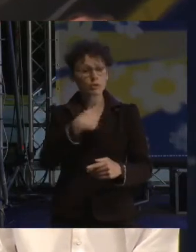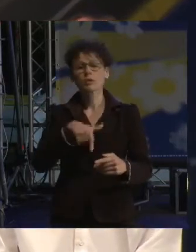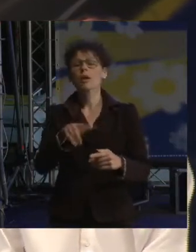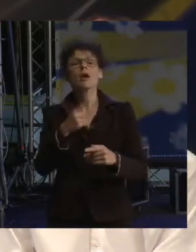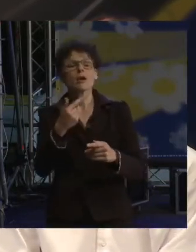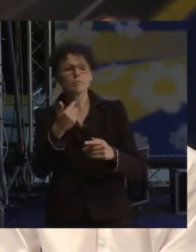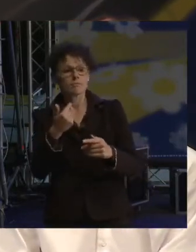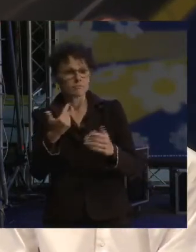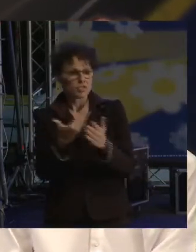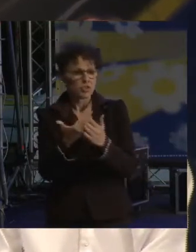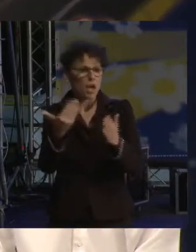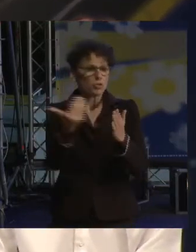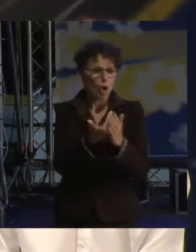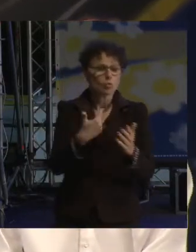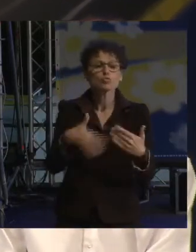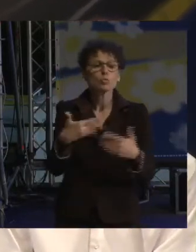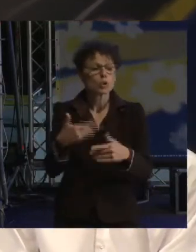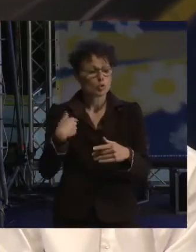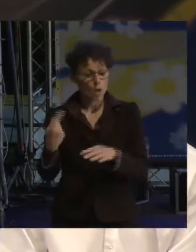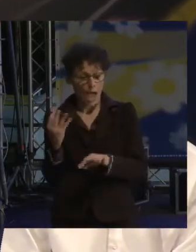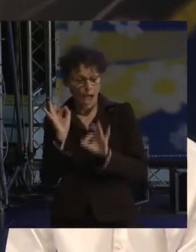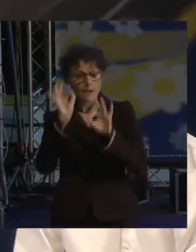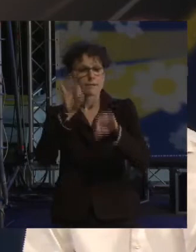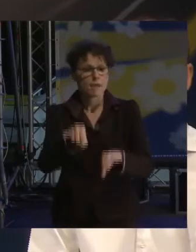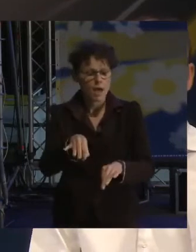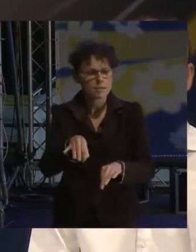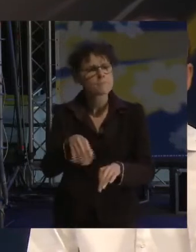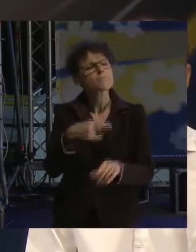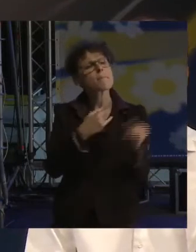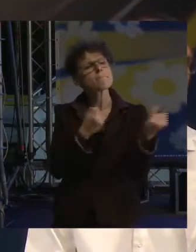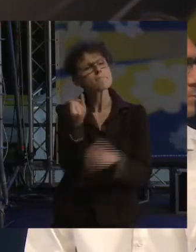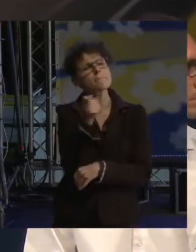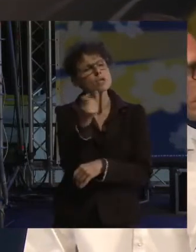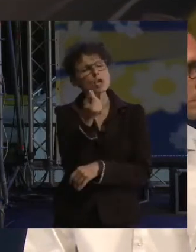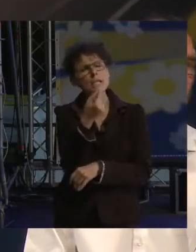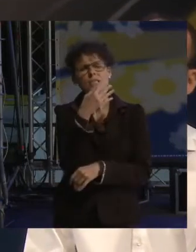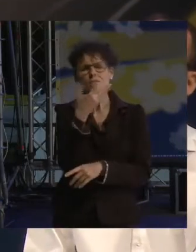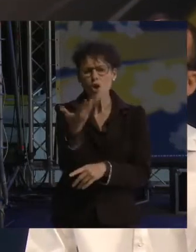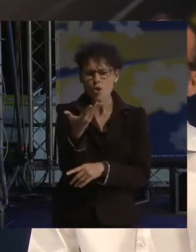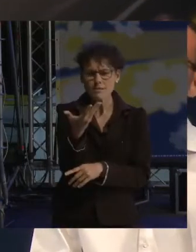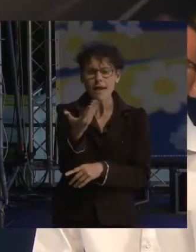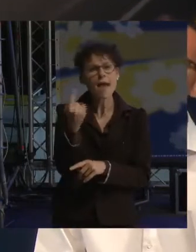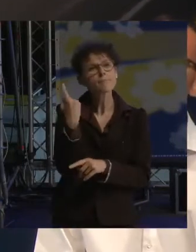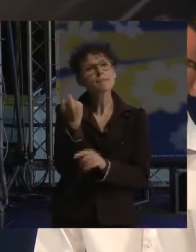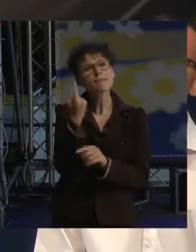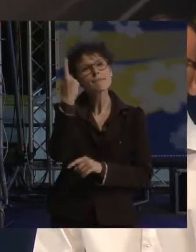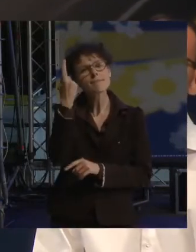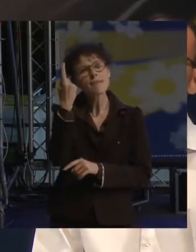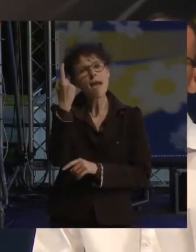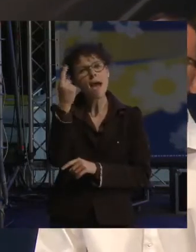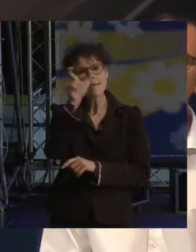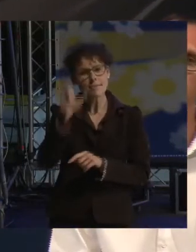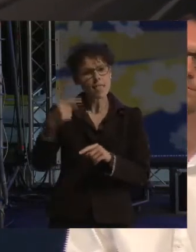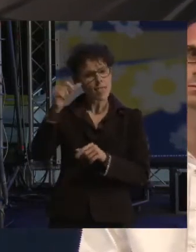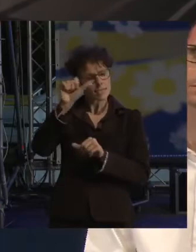con un emendamento il microcredito è un'idea di paese diversa di chi come il sottoscritto è come tutti gli altri portavoce che